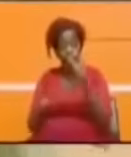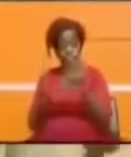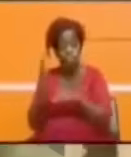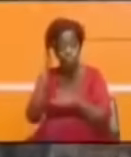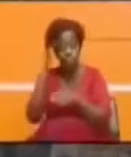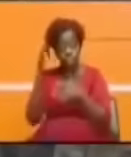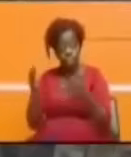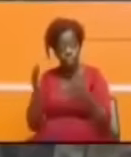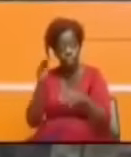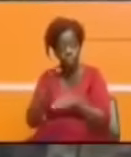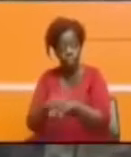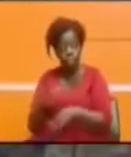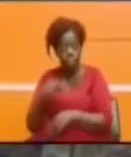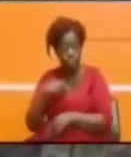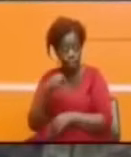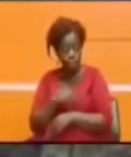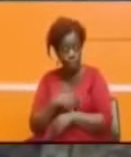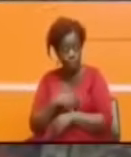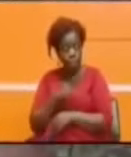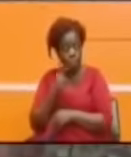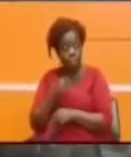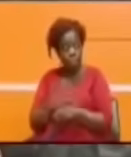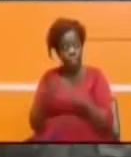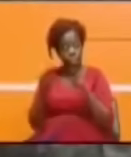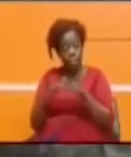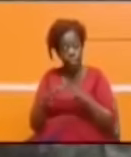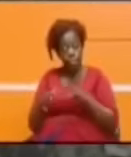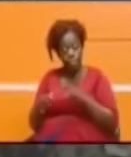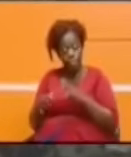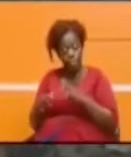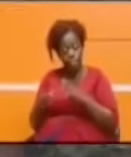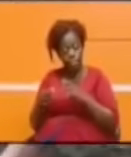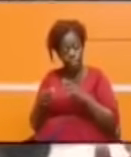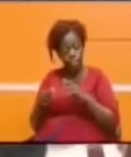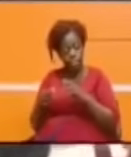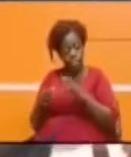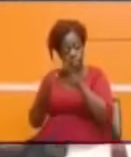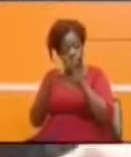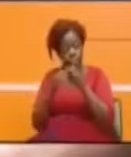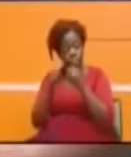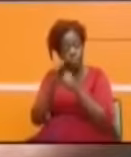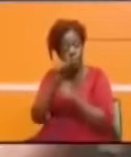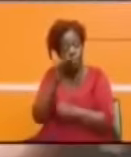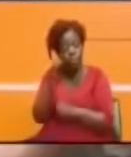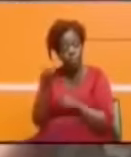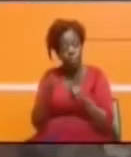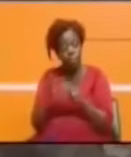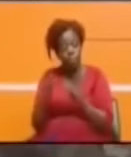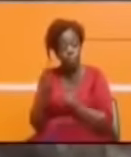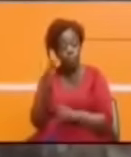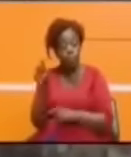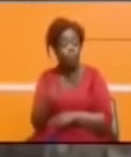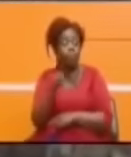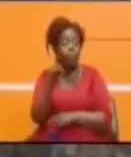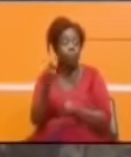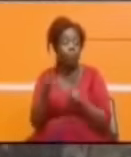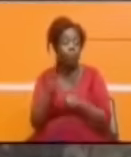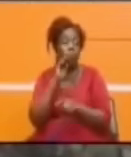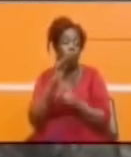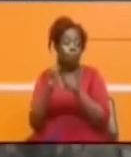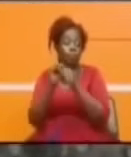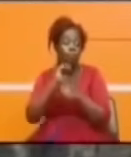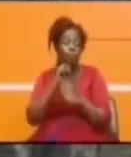kimanyiddwa ku magye. That when time comes to interact with you, tubeera abantu nga mmwe nammwe mubeera naffe